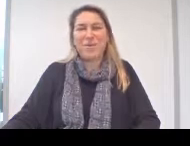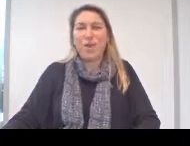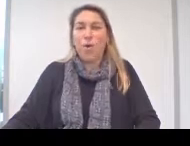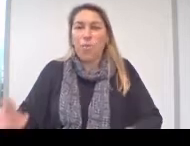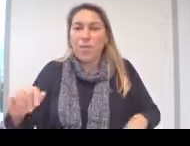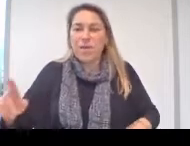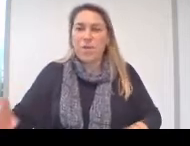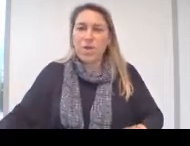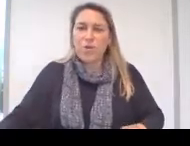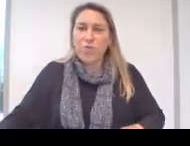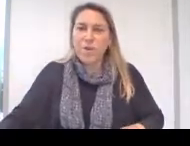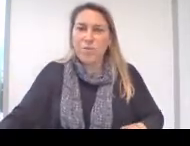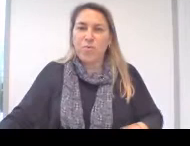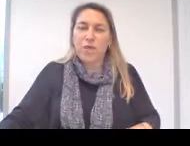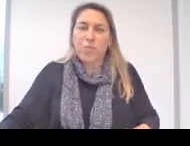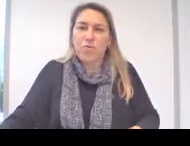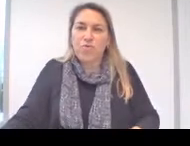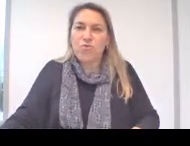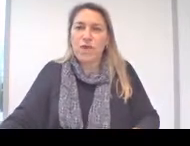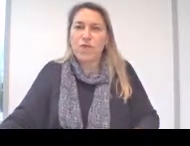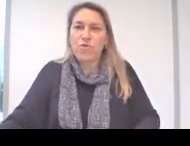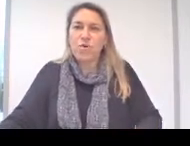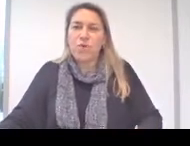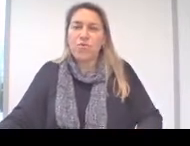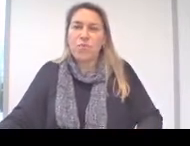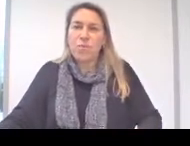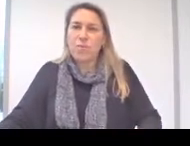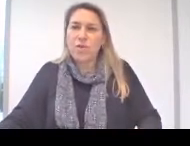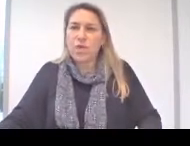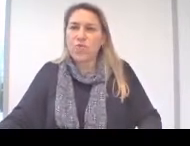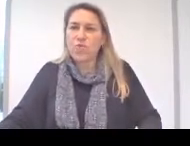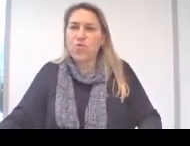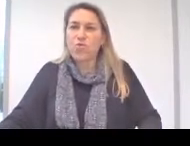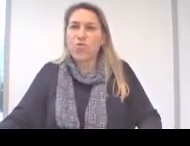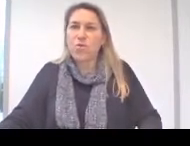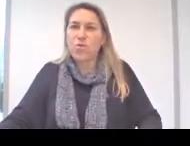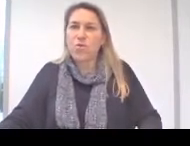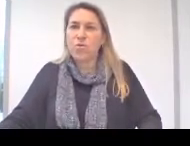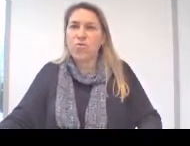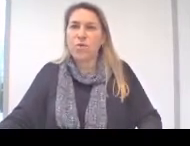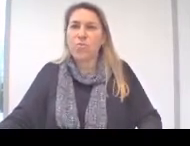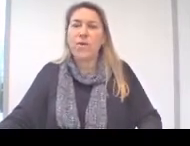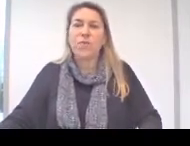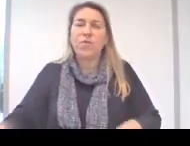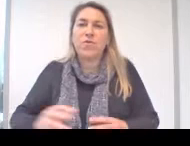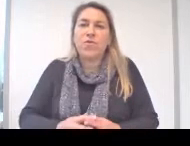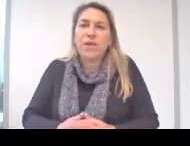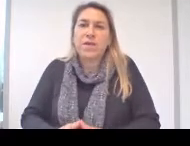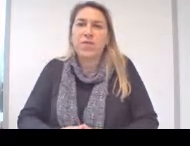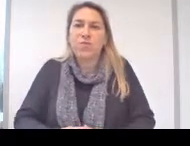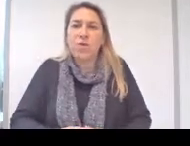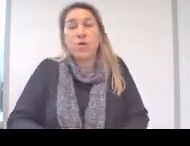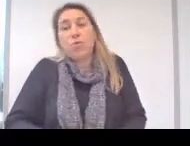Merci Emmanuel. On peut peut-être déborder un tout petit peu, peut-être prendre une ou deux questions, notamment une question sur les publics en